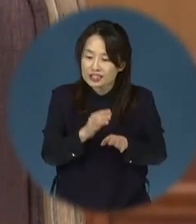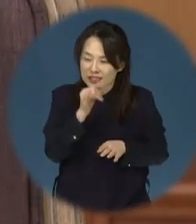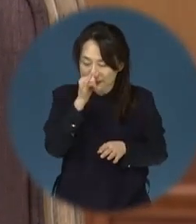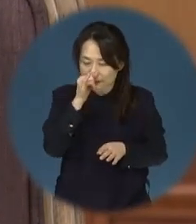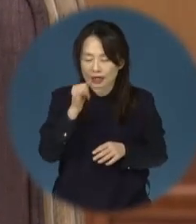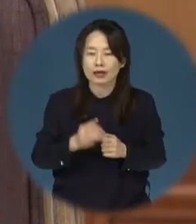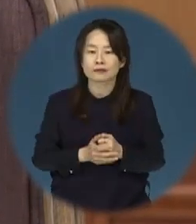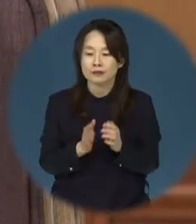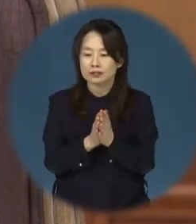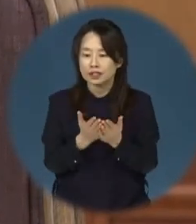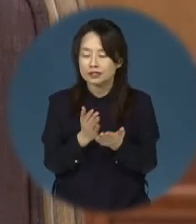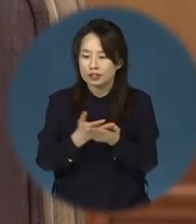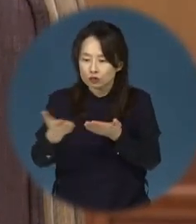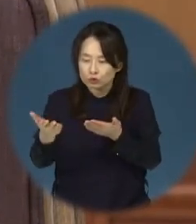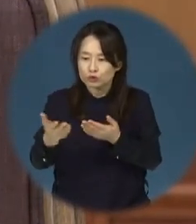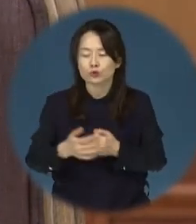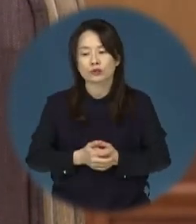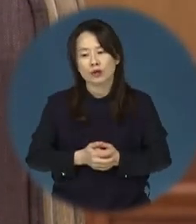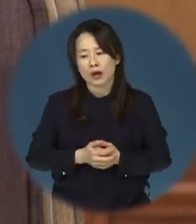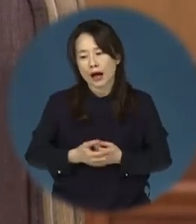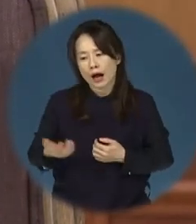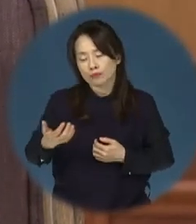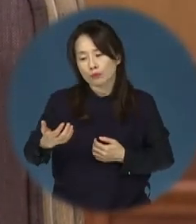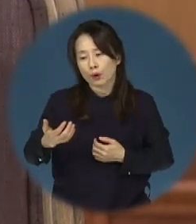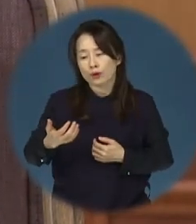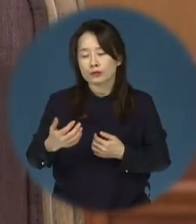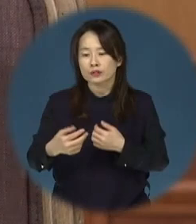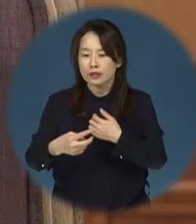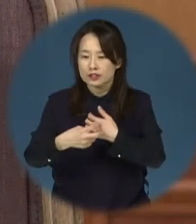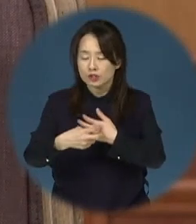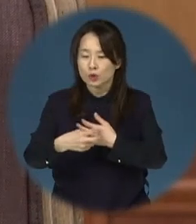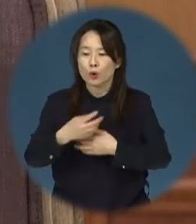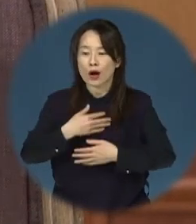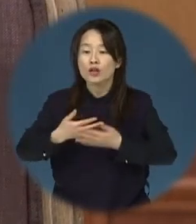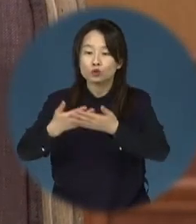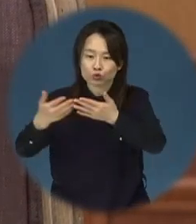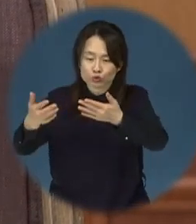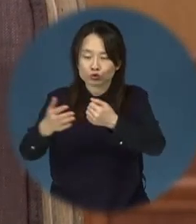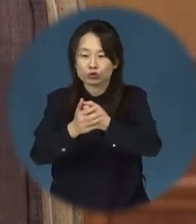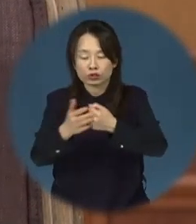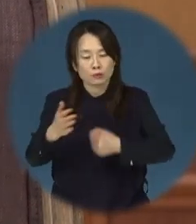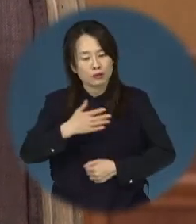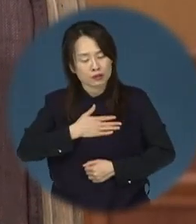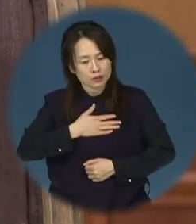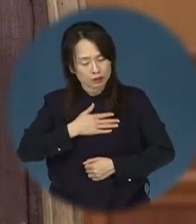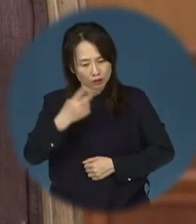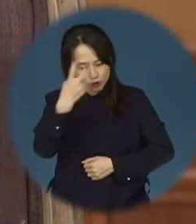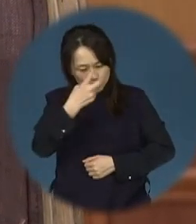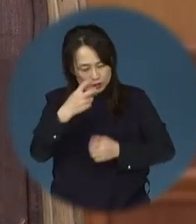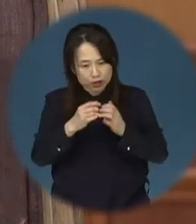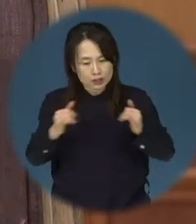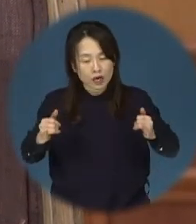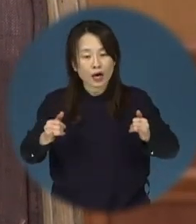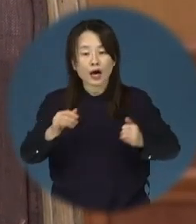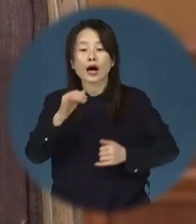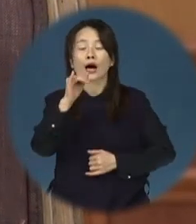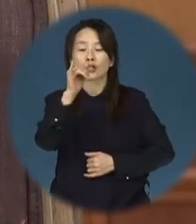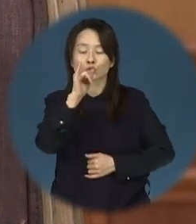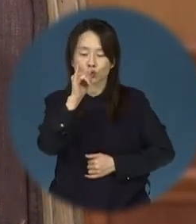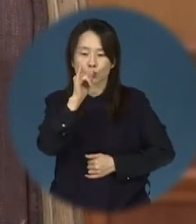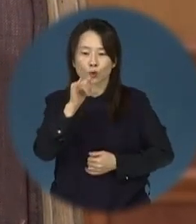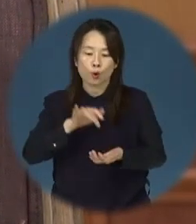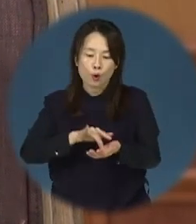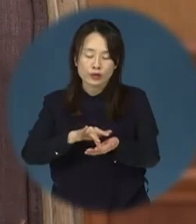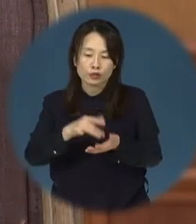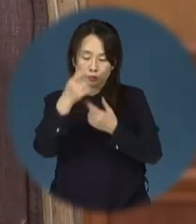어디가 어떻게 아프면은 어떻게 진료를 받을 수 있는지를 많이 안내해서 자기를 관리하는 사람들은 잘 찾아가요. 약도